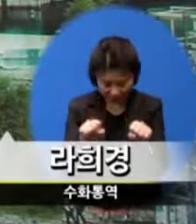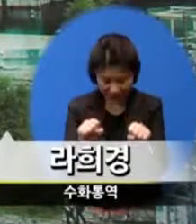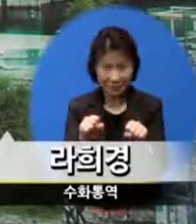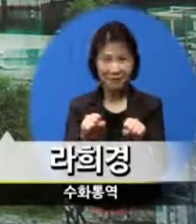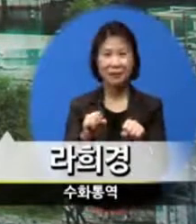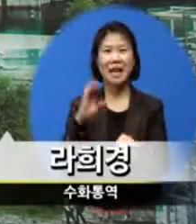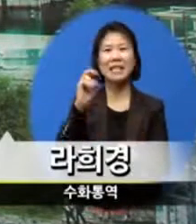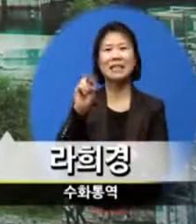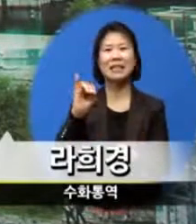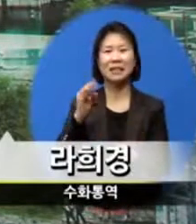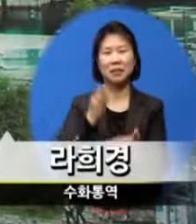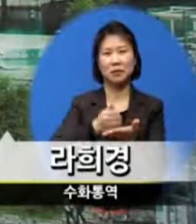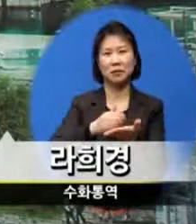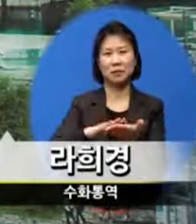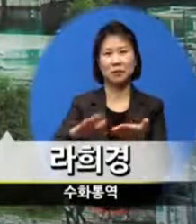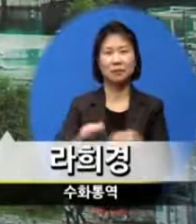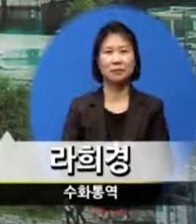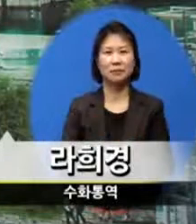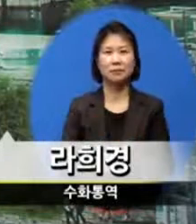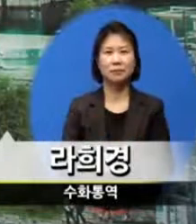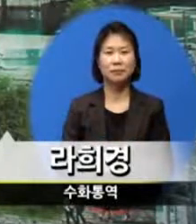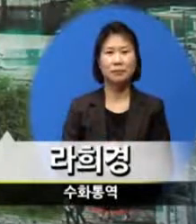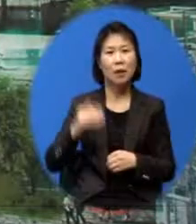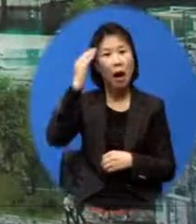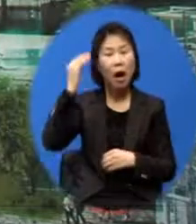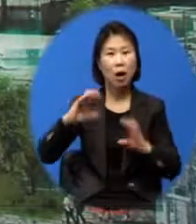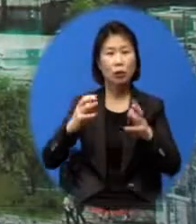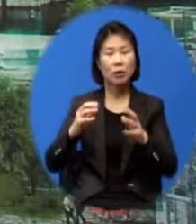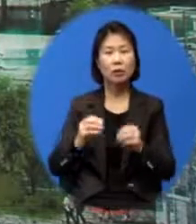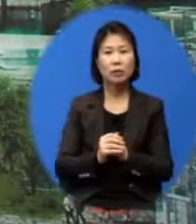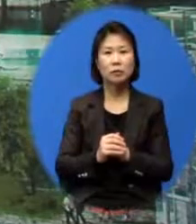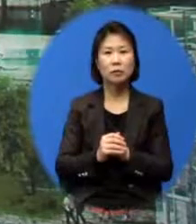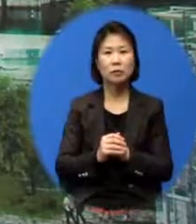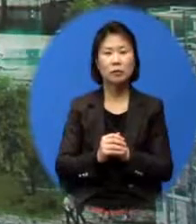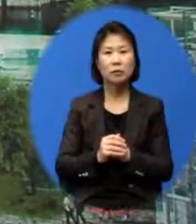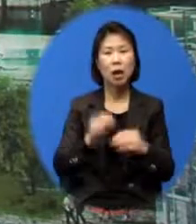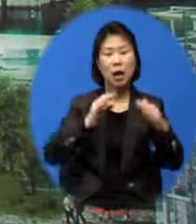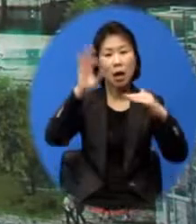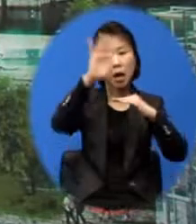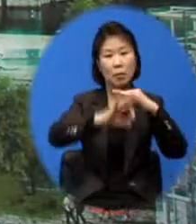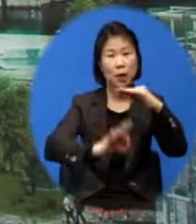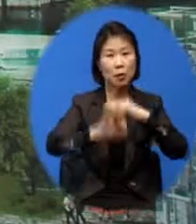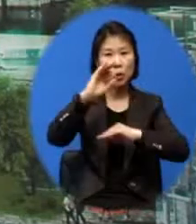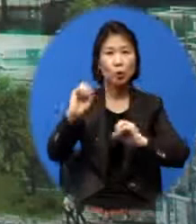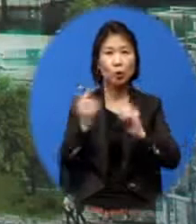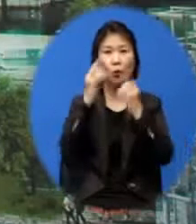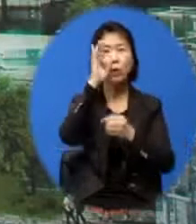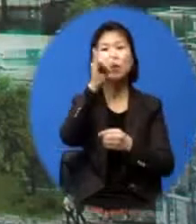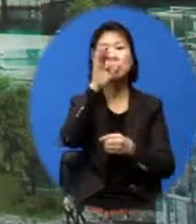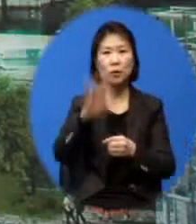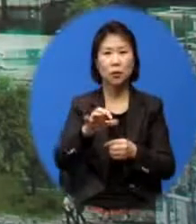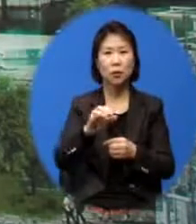안녕하십니까. CNI 주간뉴스입니다. 우리나라에서는 드물게 해넘이와 해돋이를 동시에 감상할 수 있는 곳,